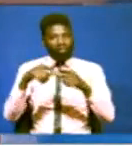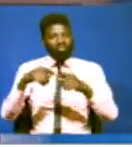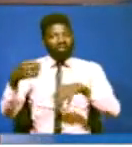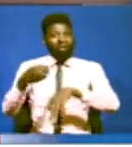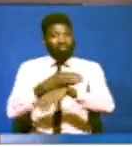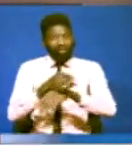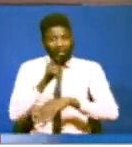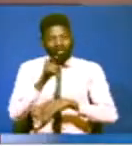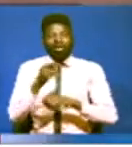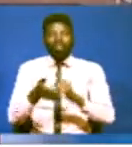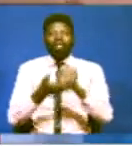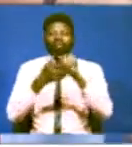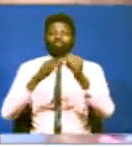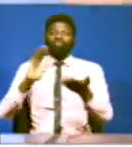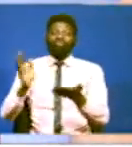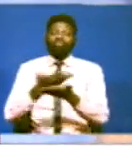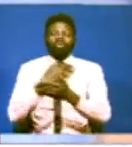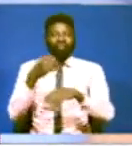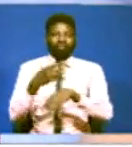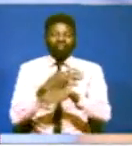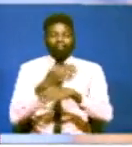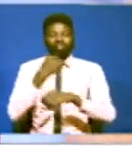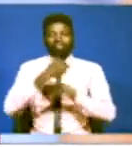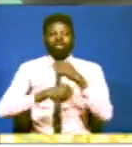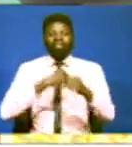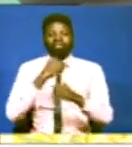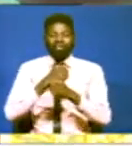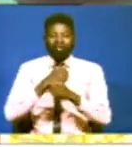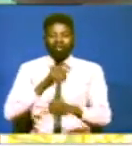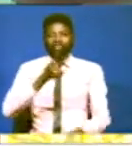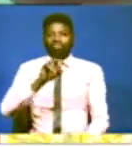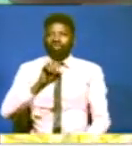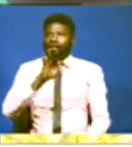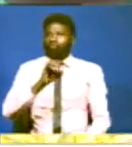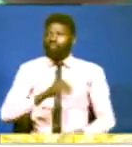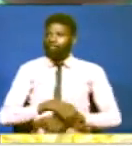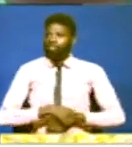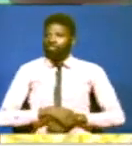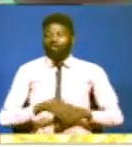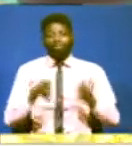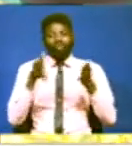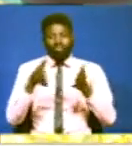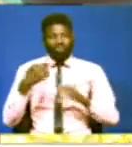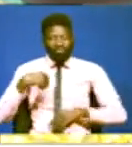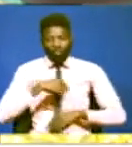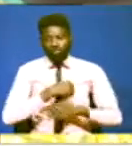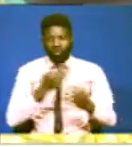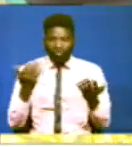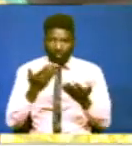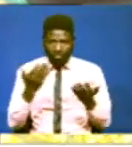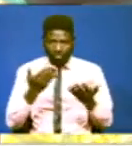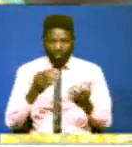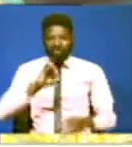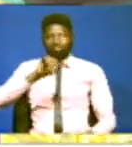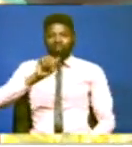la kansa humu nchini ifikapo mwaka 2030. Today we are at Jaramogi Hospital